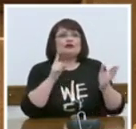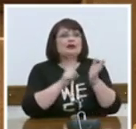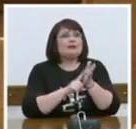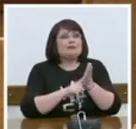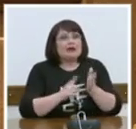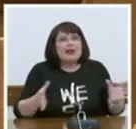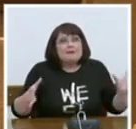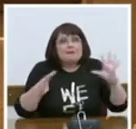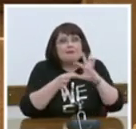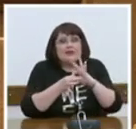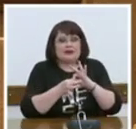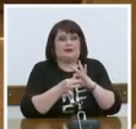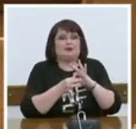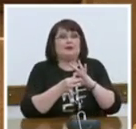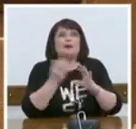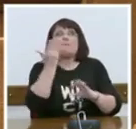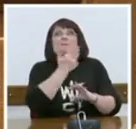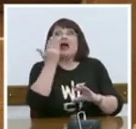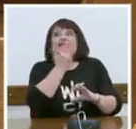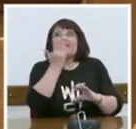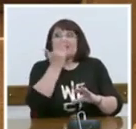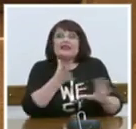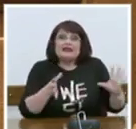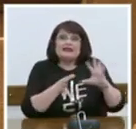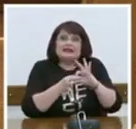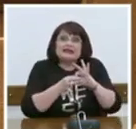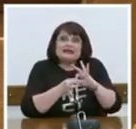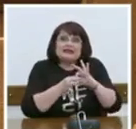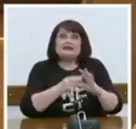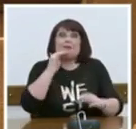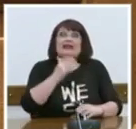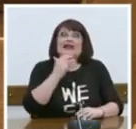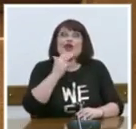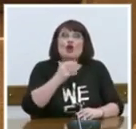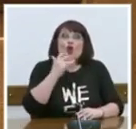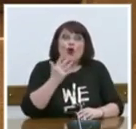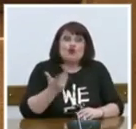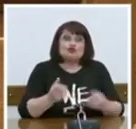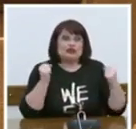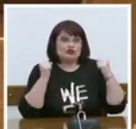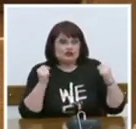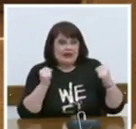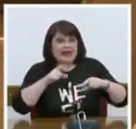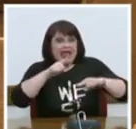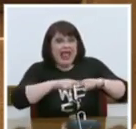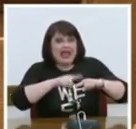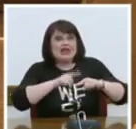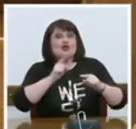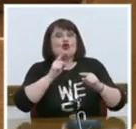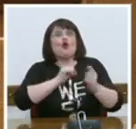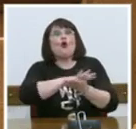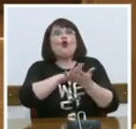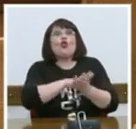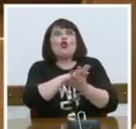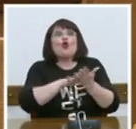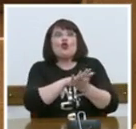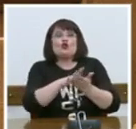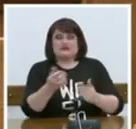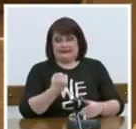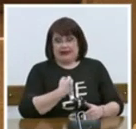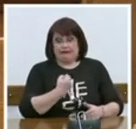μαθητή με την ζωντανή υπόσταση της γλώσσας του και της ελληνορθόδοξης ταυτότητάς του, τότε